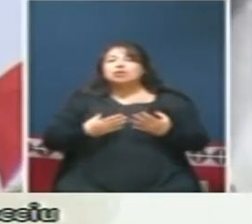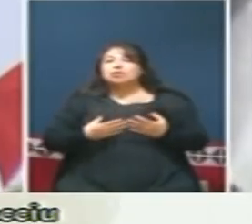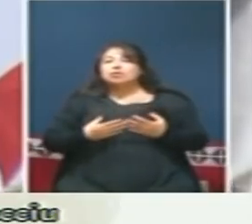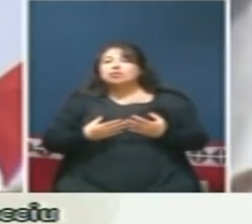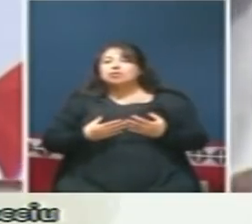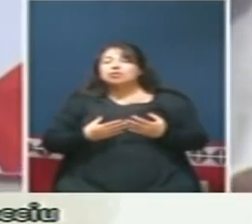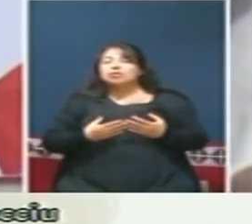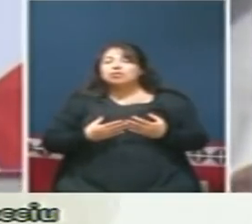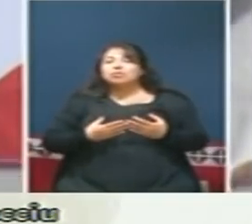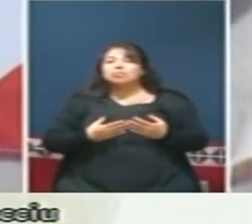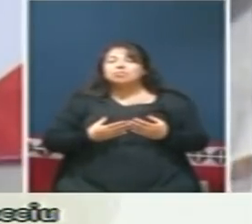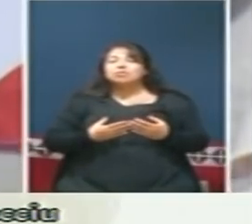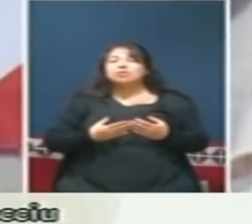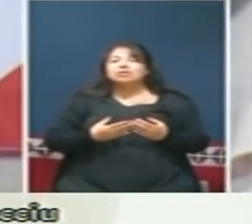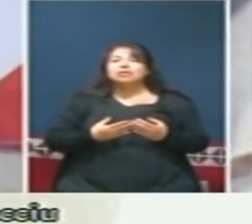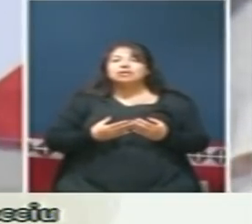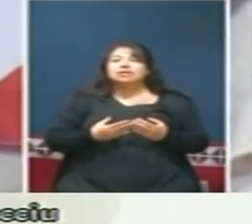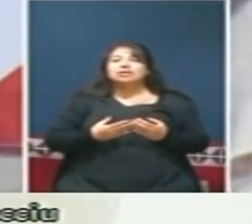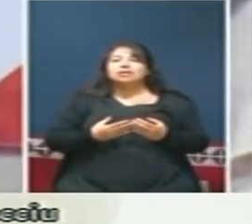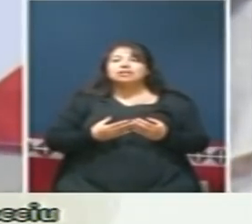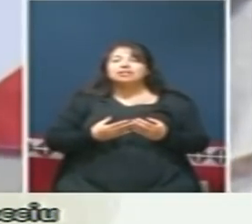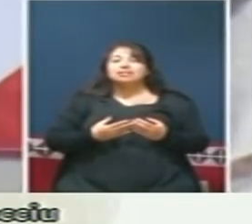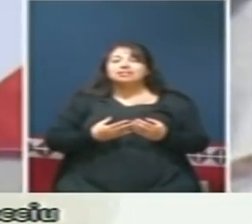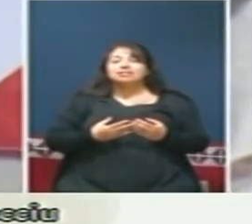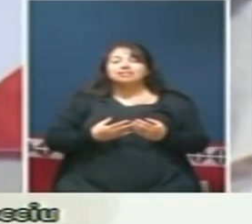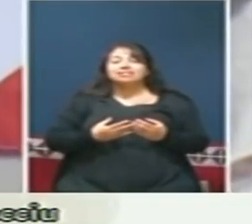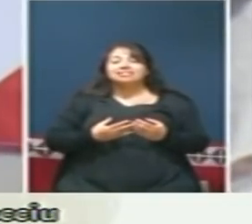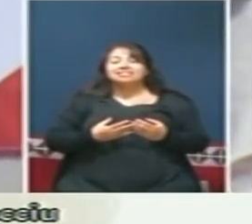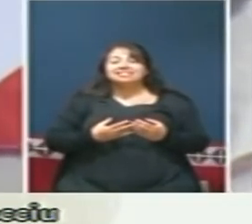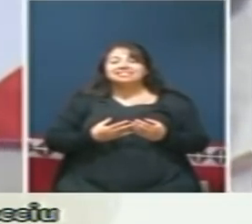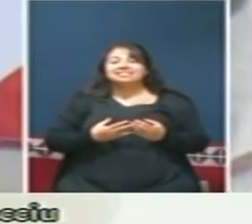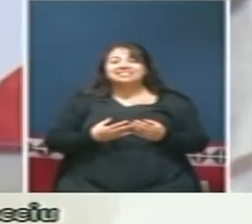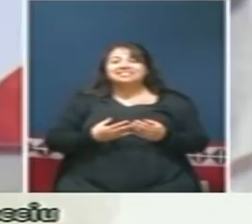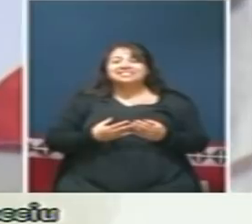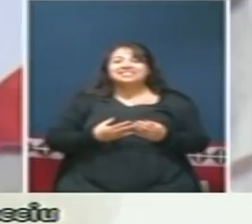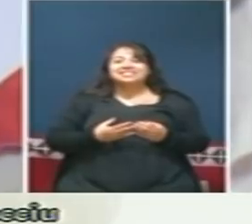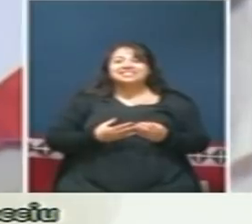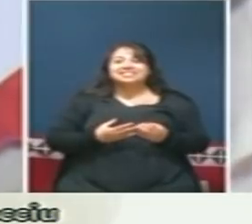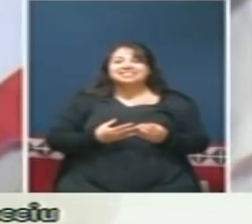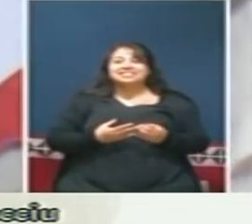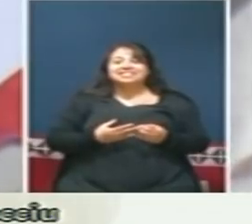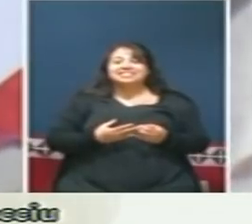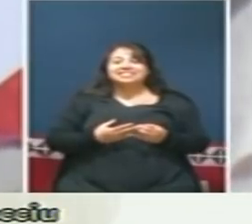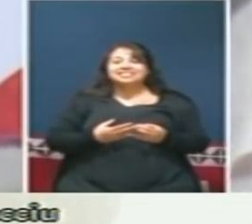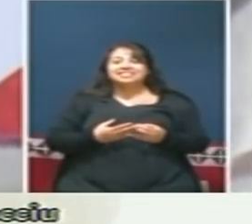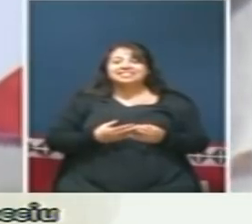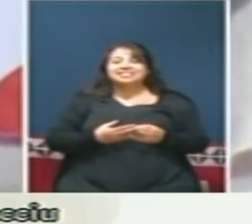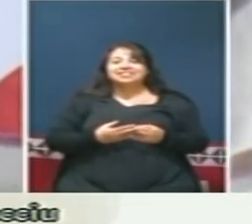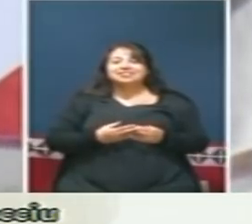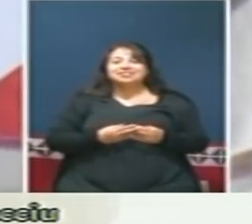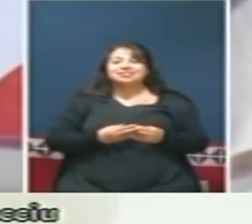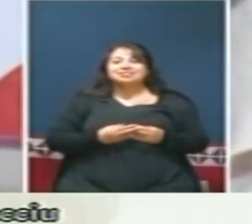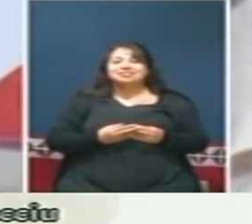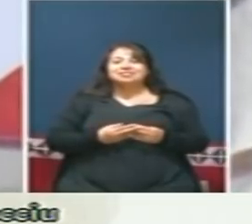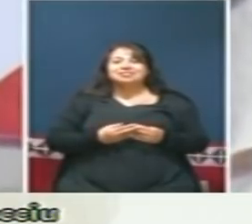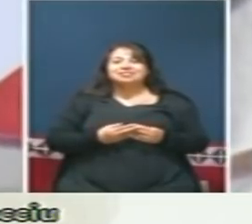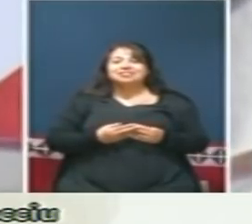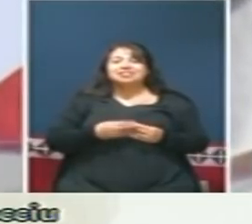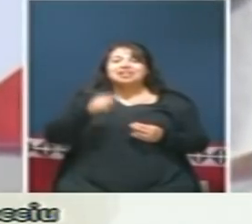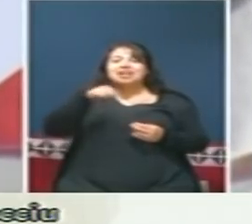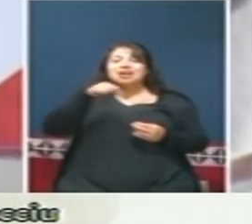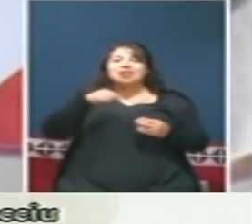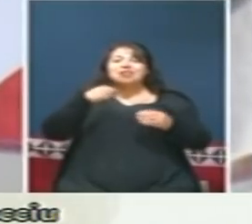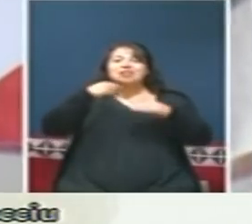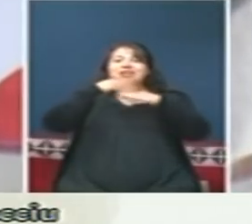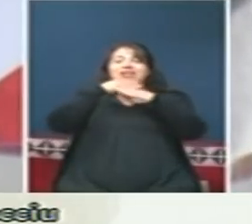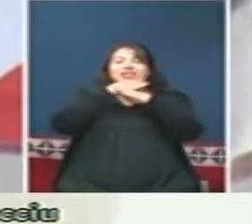qui mérite d'être aimé et lui aussi, j'imagine, je suis sûr, il s'est senti aimé